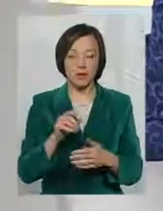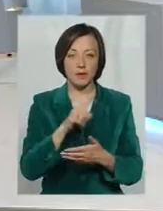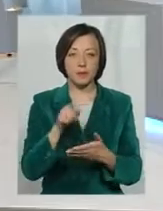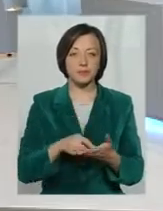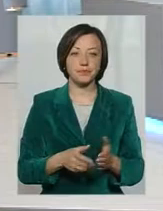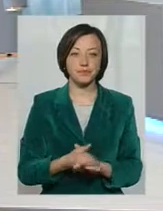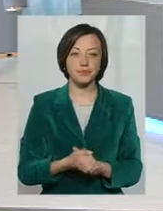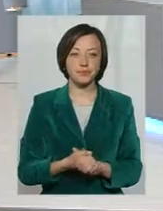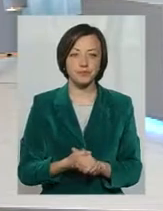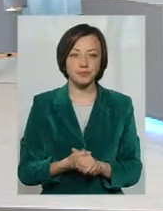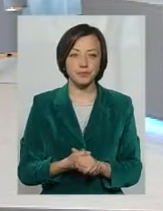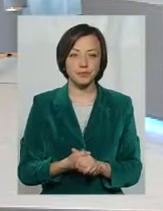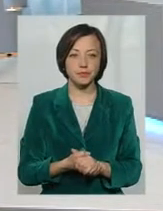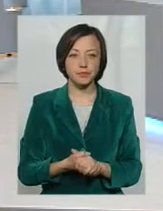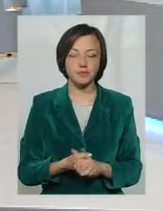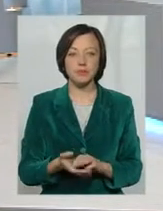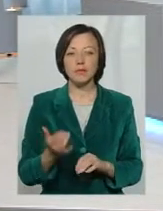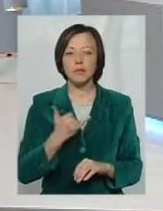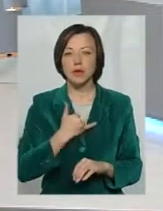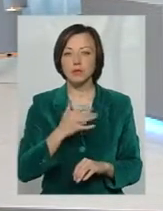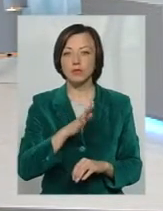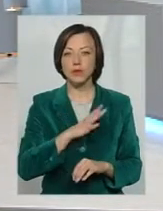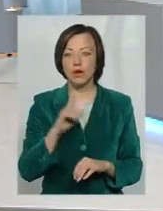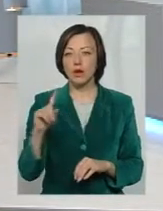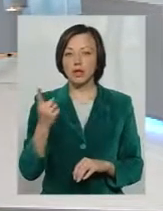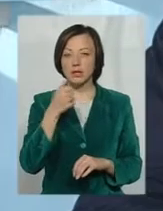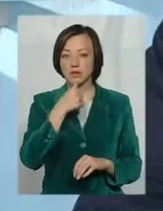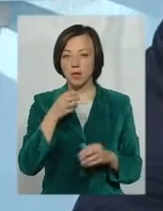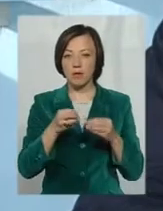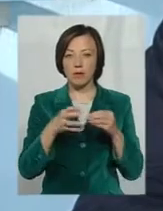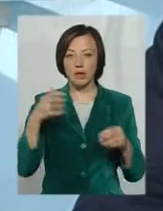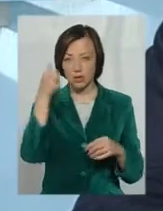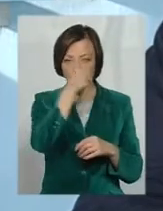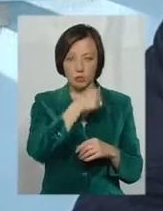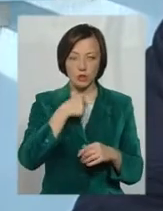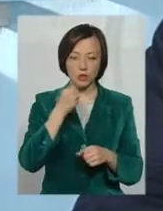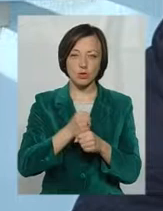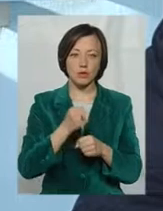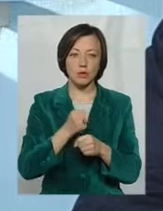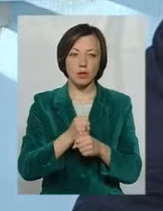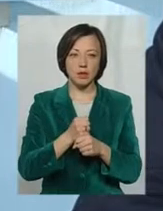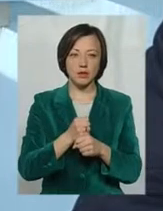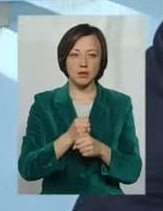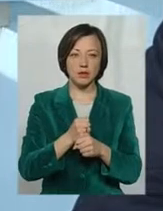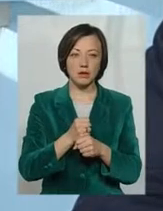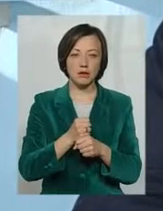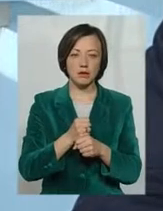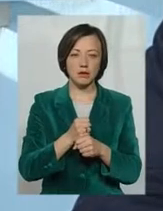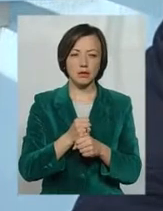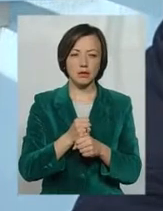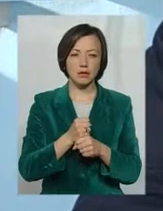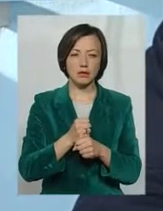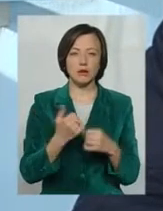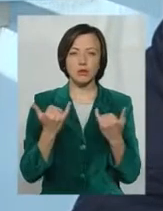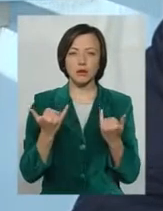нас була лише одна спроба у 2015 році зробити DDoS-атаку. На сьогоднішній день у